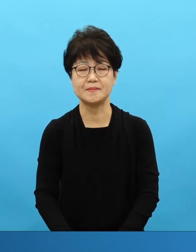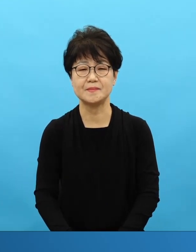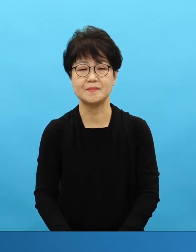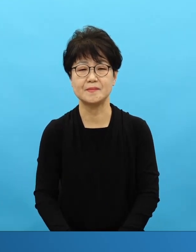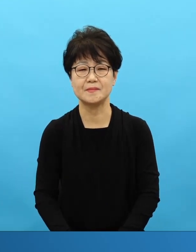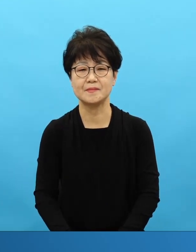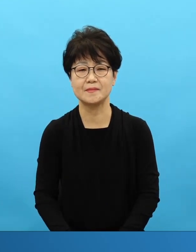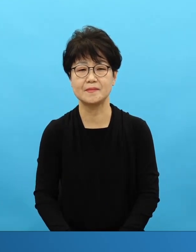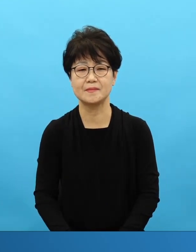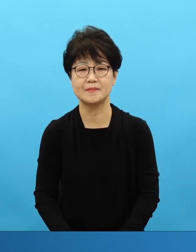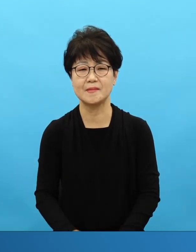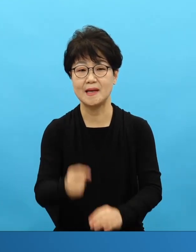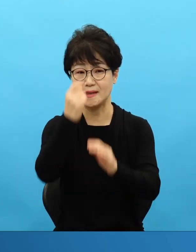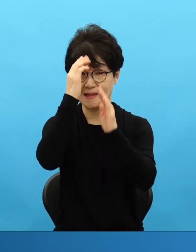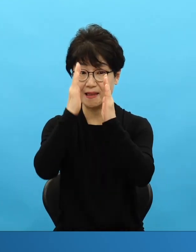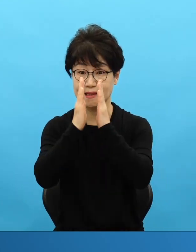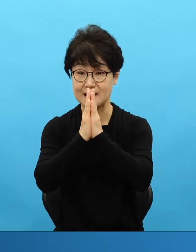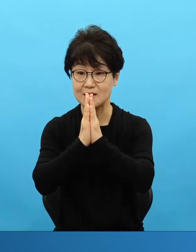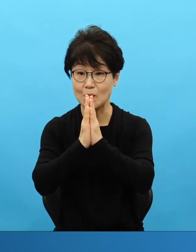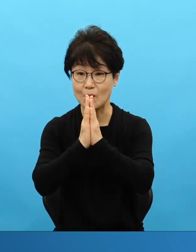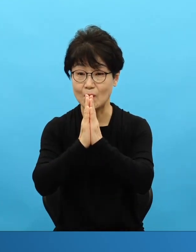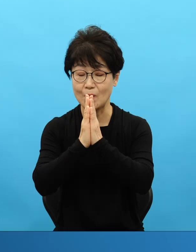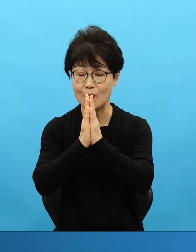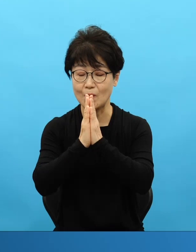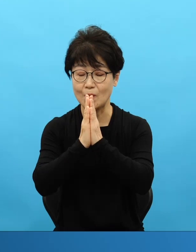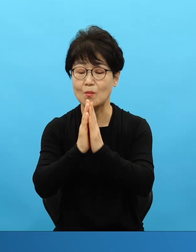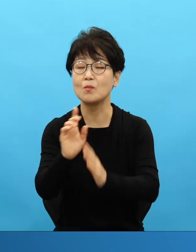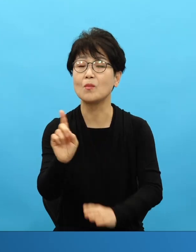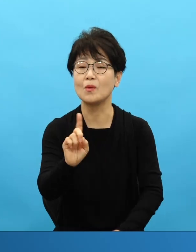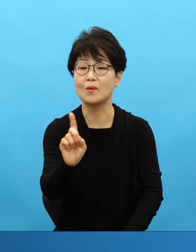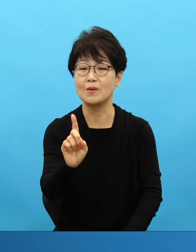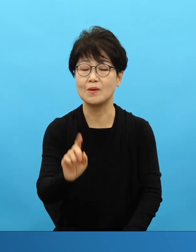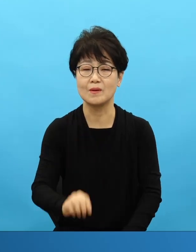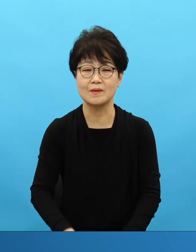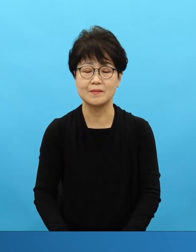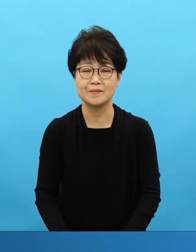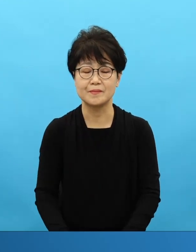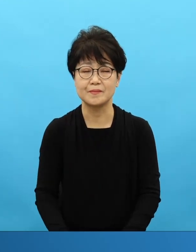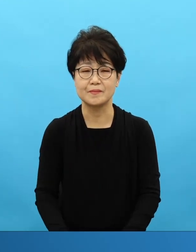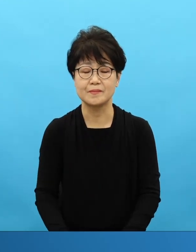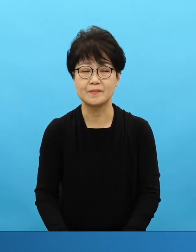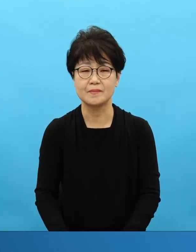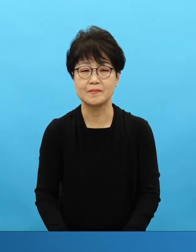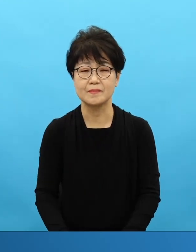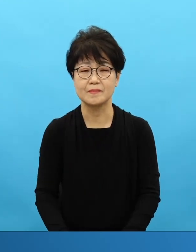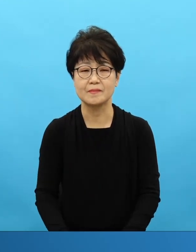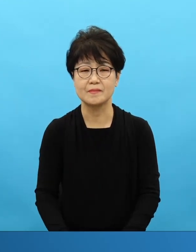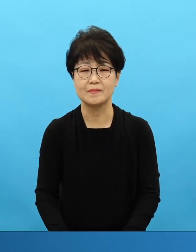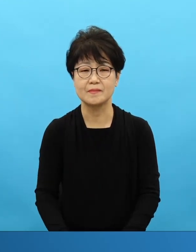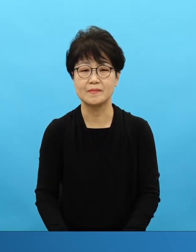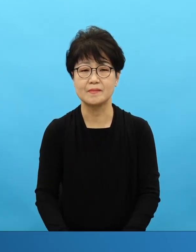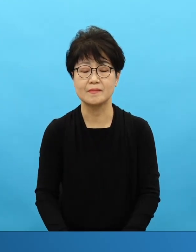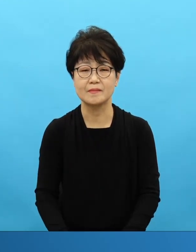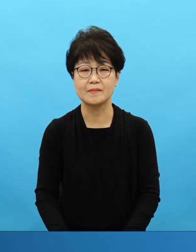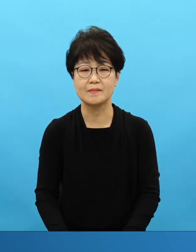기도가 뭐냐 하는 겁니다. And the question is, what is prayer? 기도의 실제적인 그